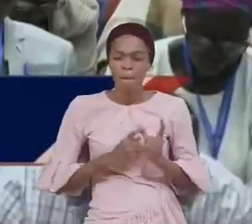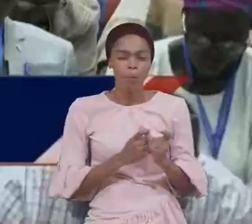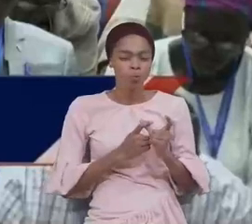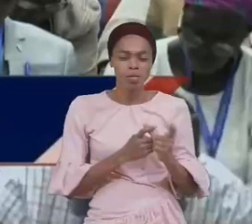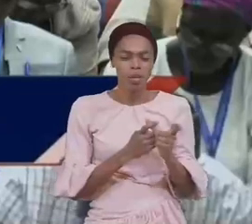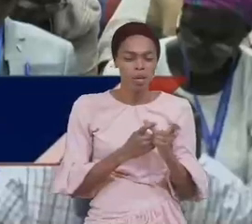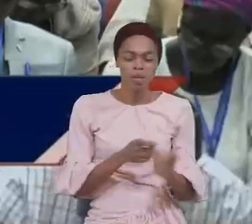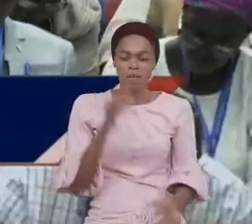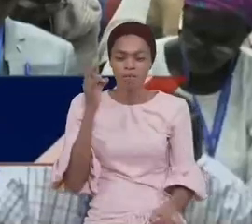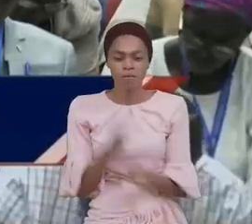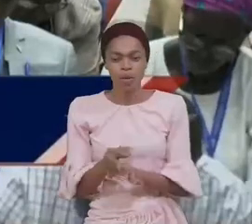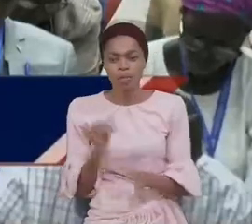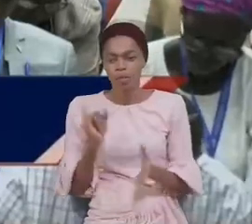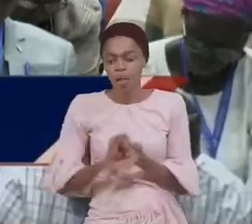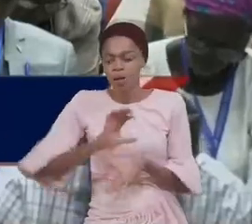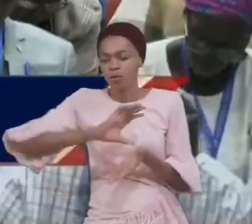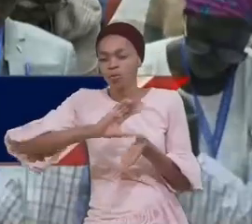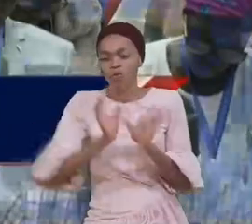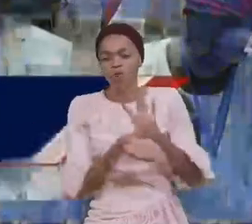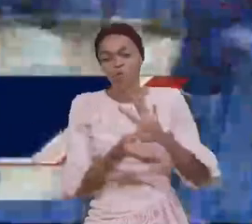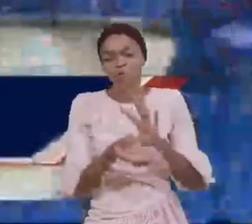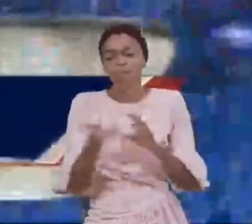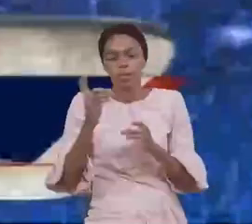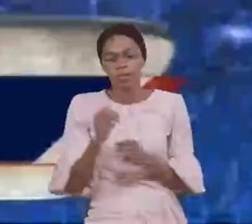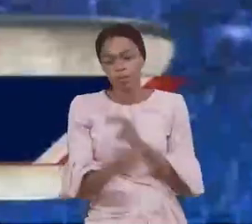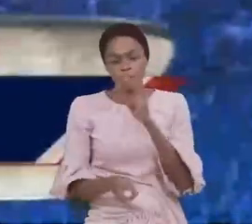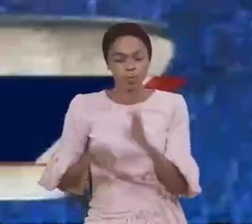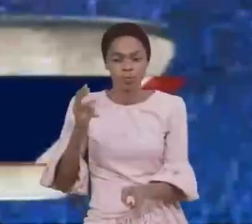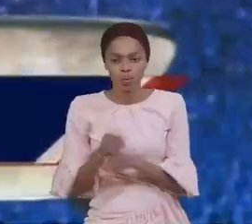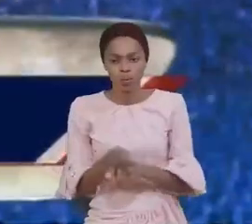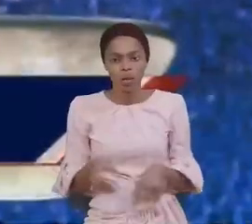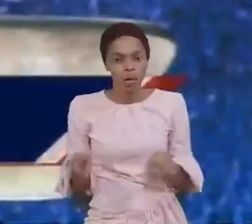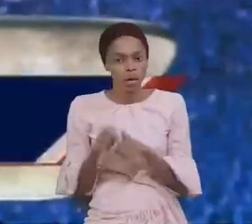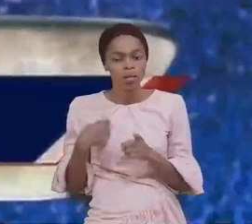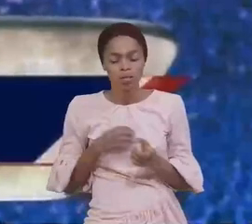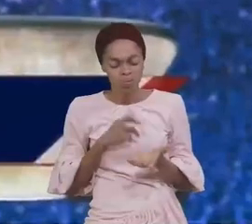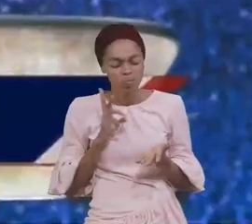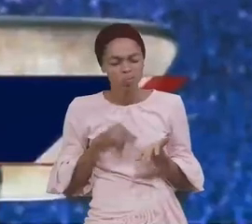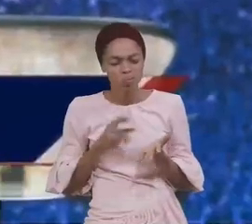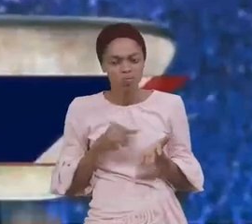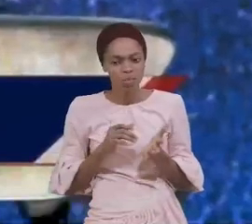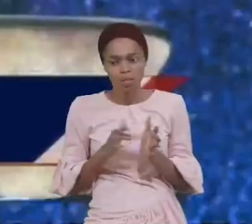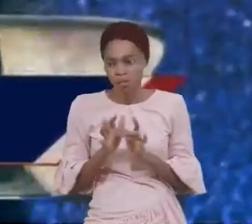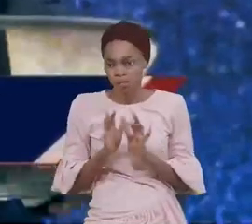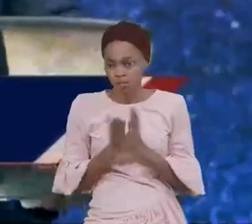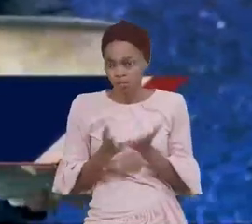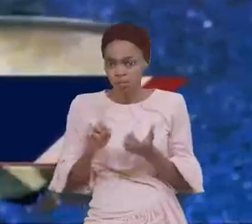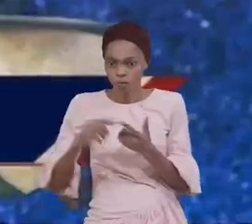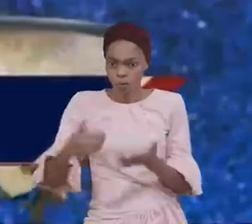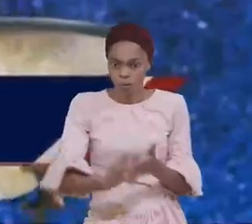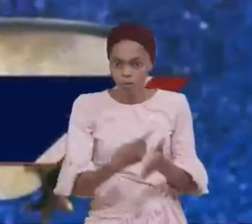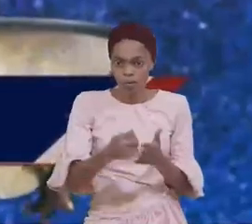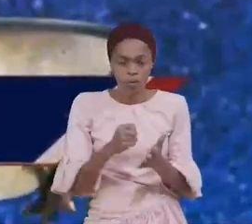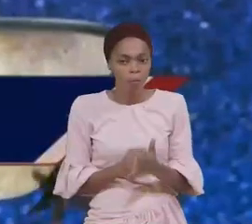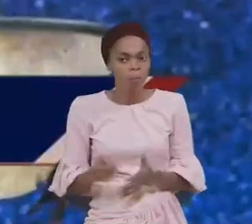la foi passionnée qui poursuit et qui convertit le monde. Comme on vient et on tourne la page